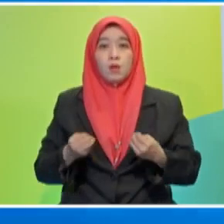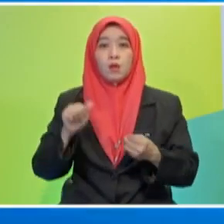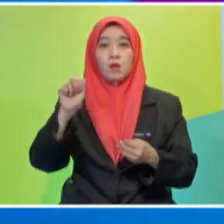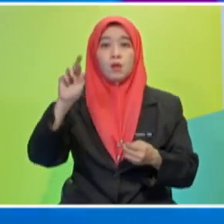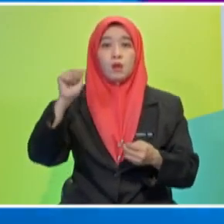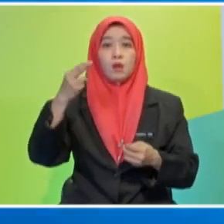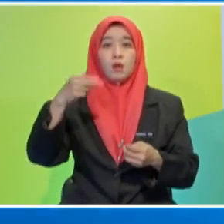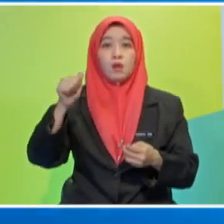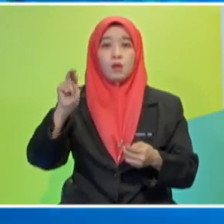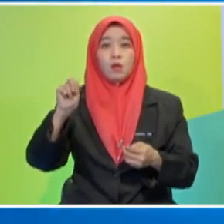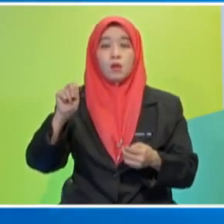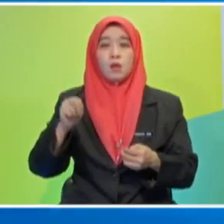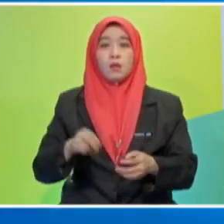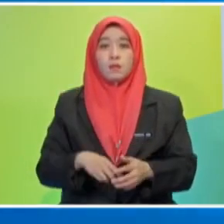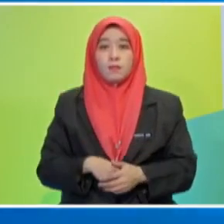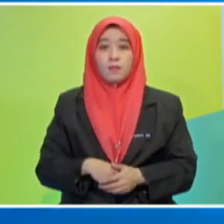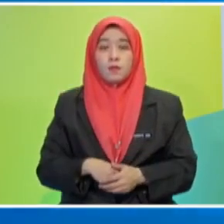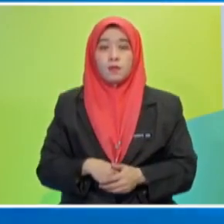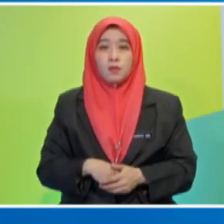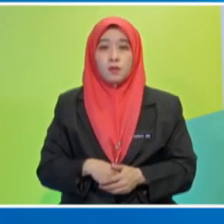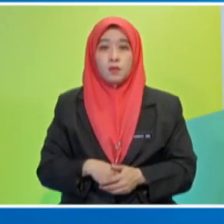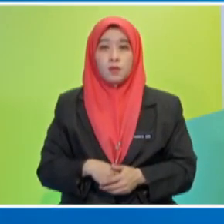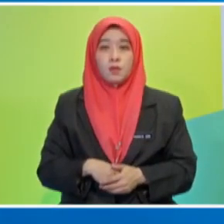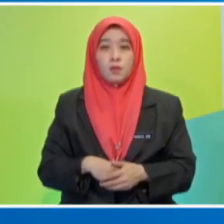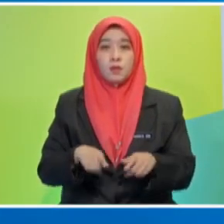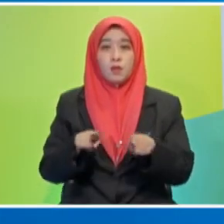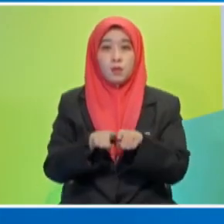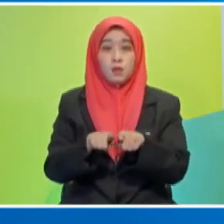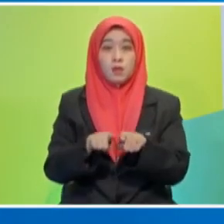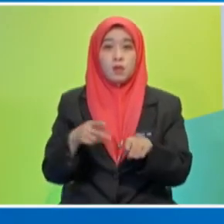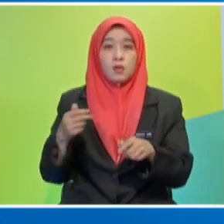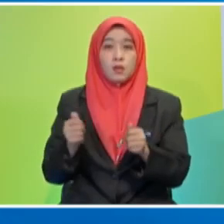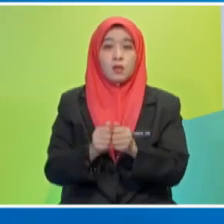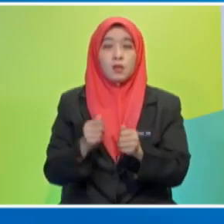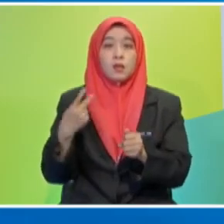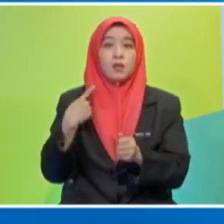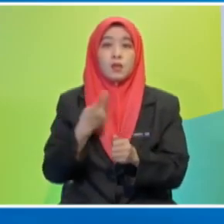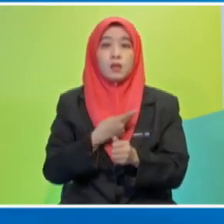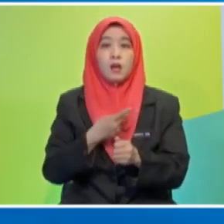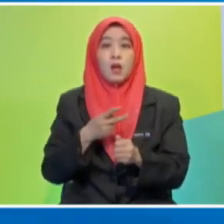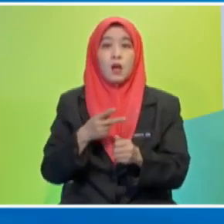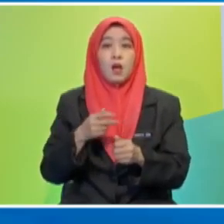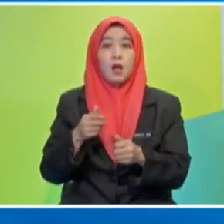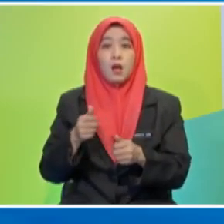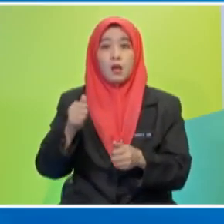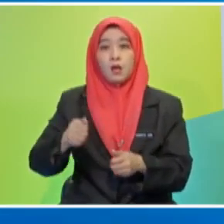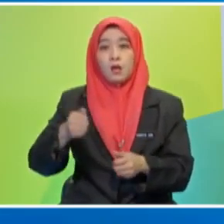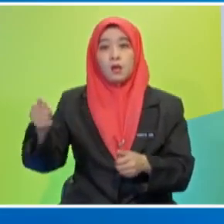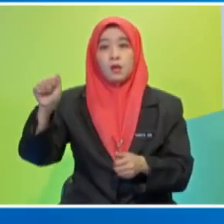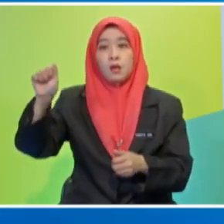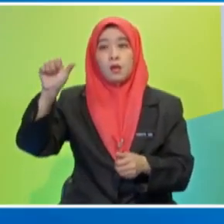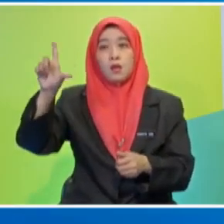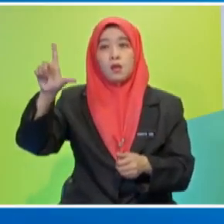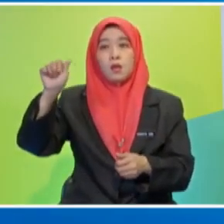sebagainya. Jadi itu ialah panel kawalan. Nak tak nak, macam kita punya alat kawalan jauh yang Aiman pegang tadi